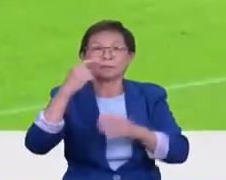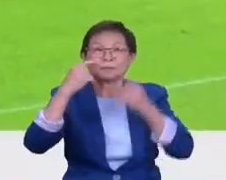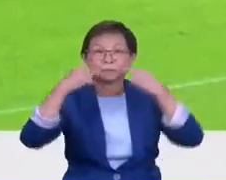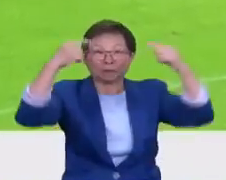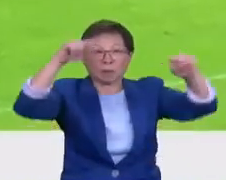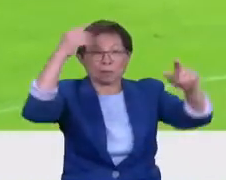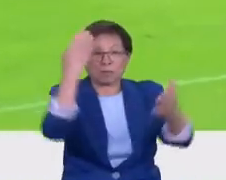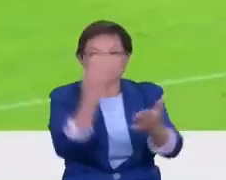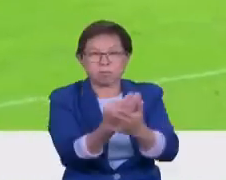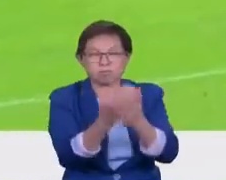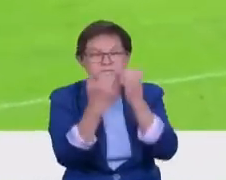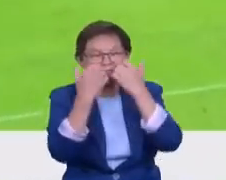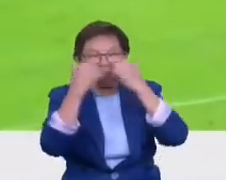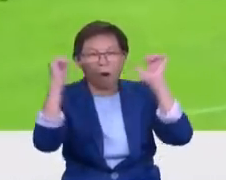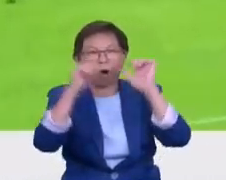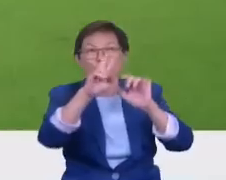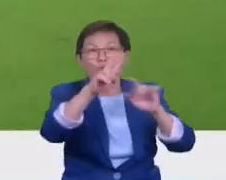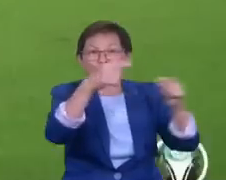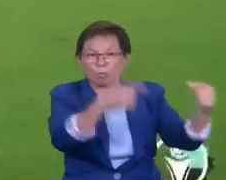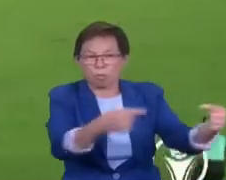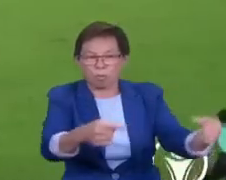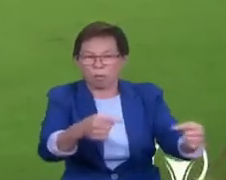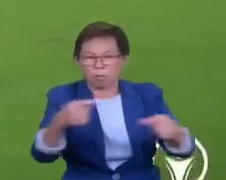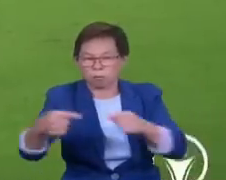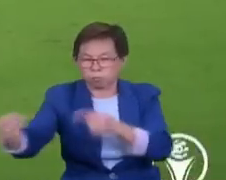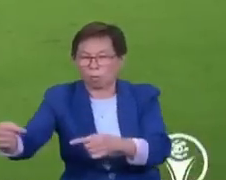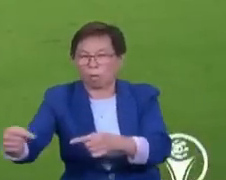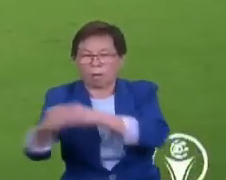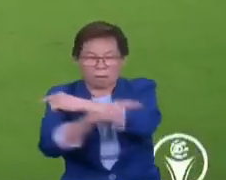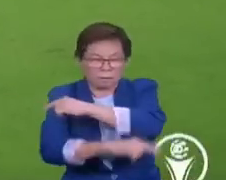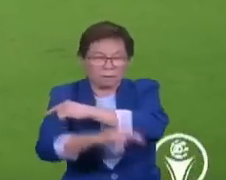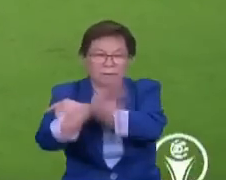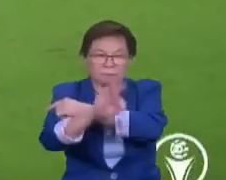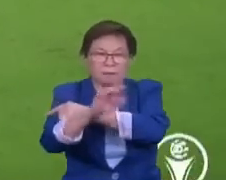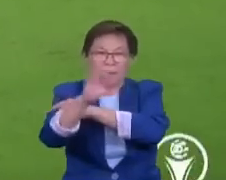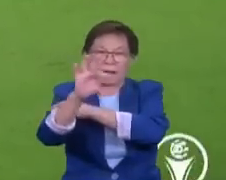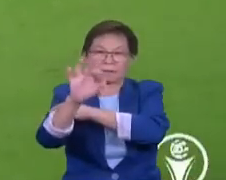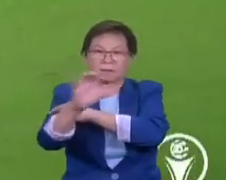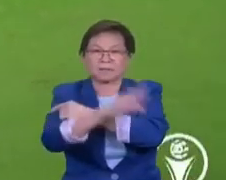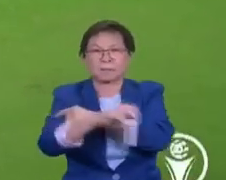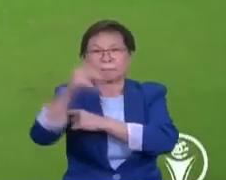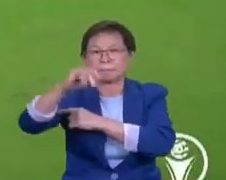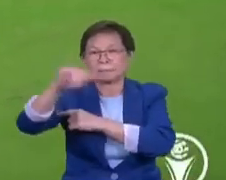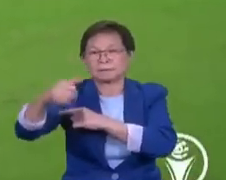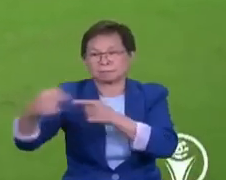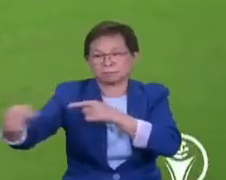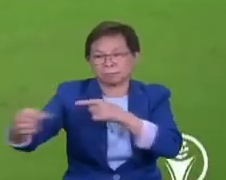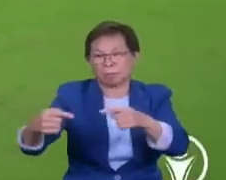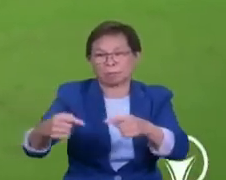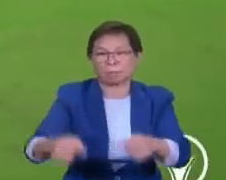kemampuannya melalui dua perlawanan menentang Negeri 9 FC dan pjcity